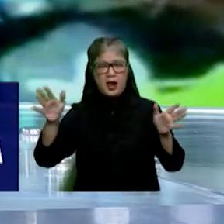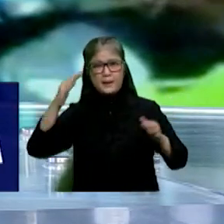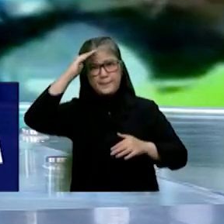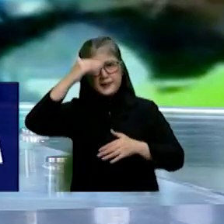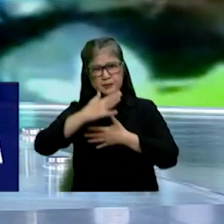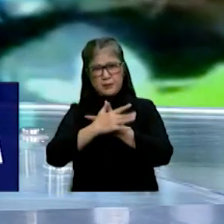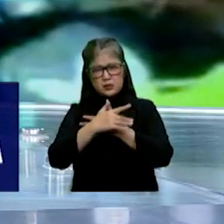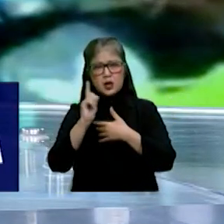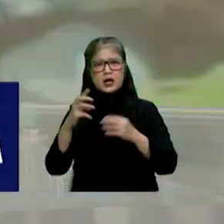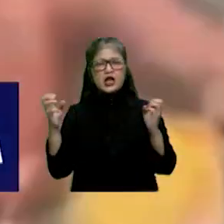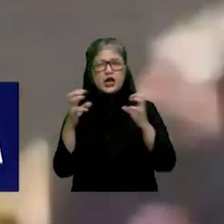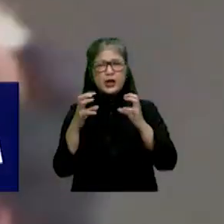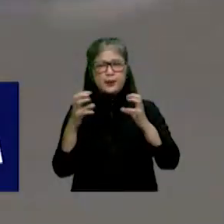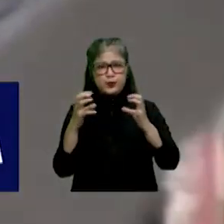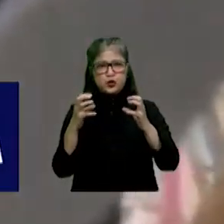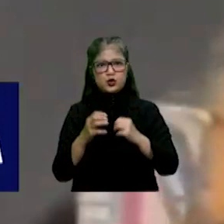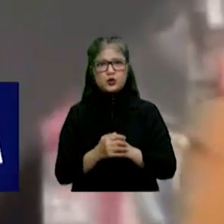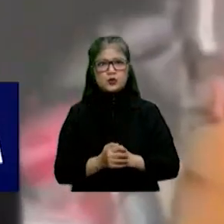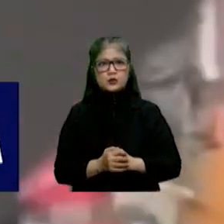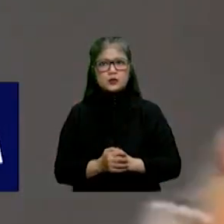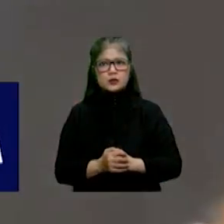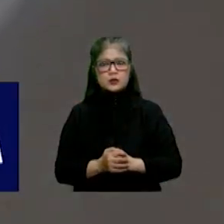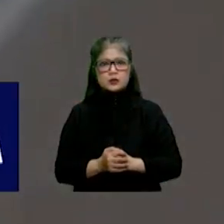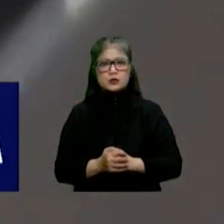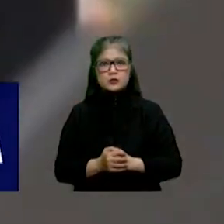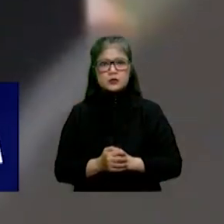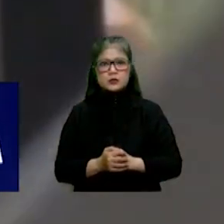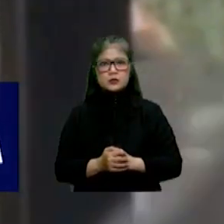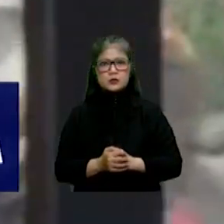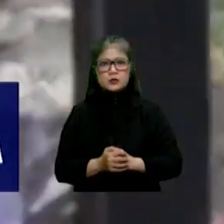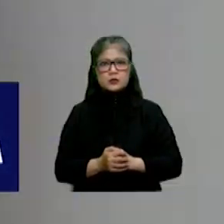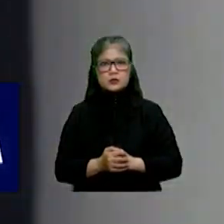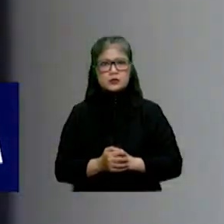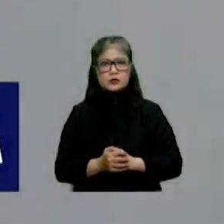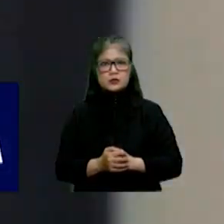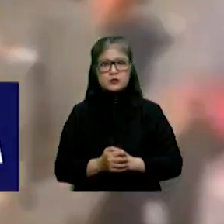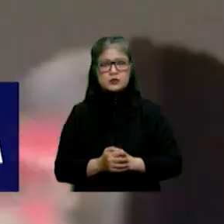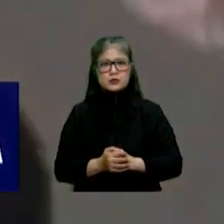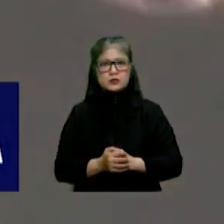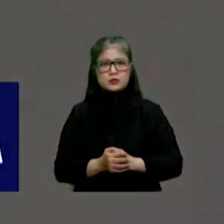terjadi. Lu jangan jangkauin si jaga ini!